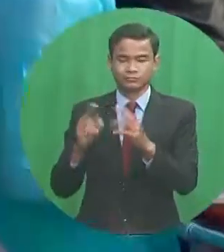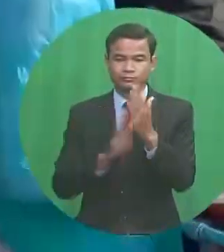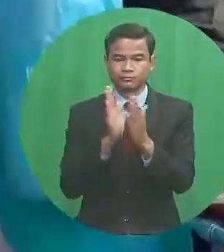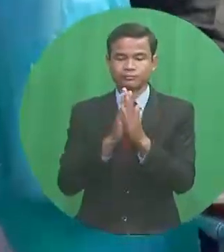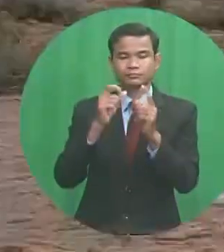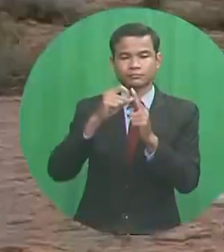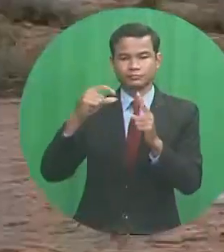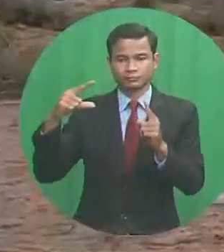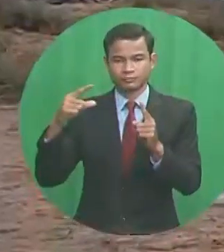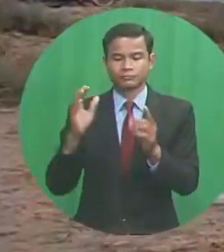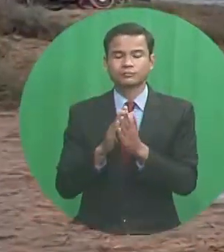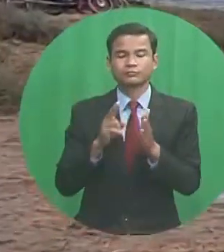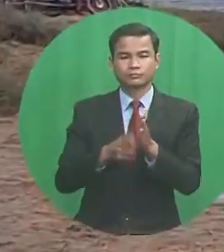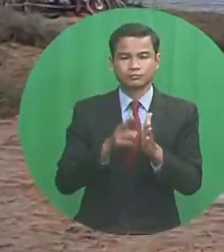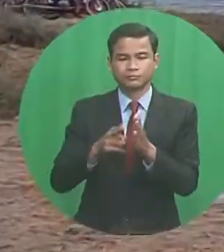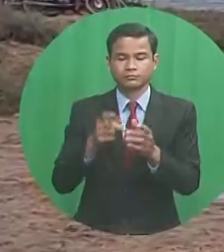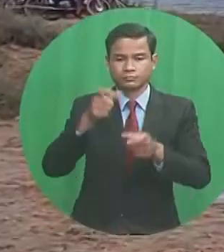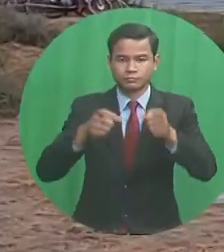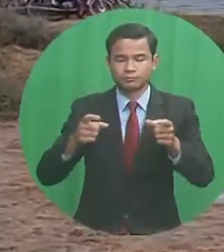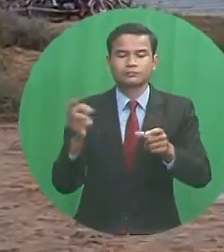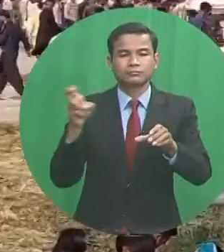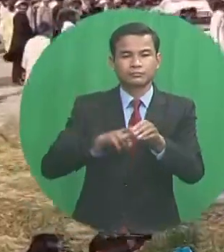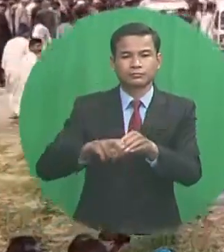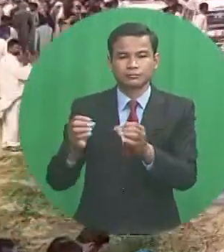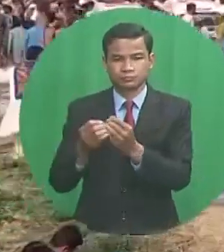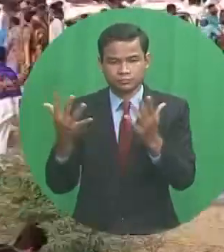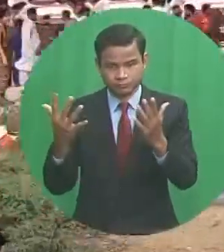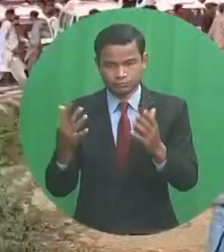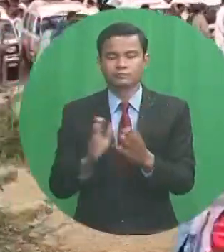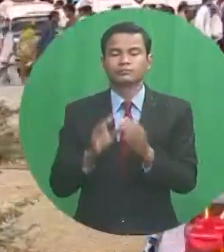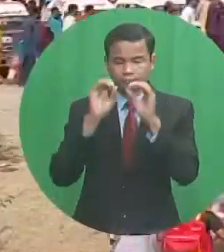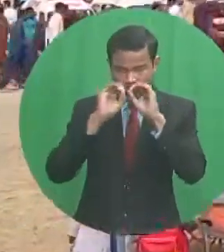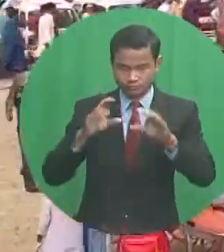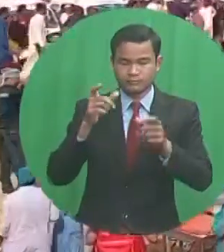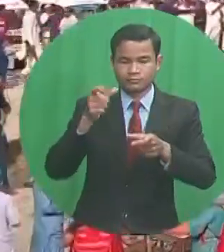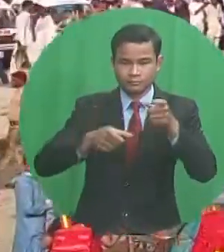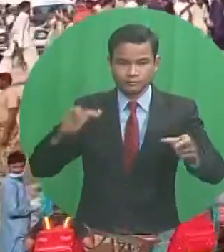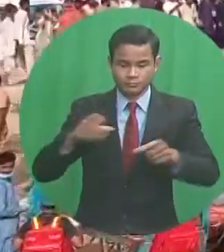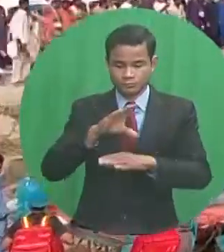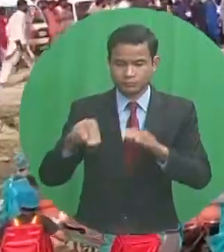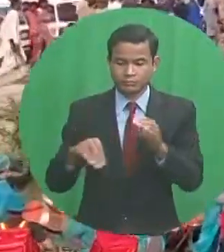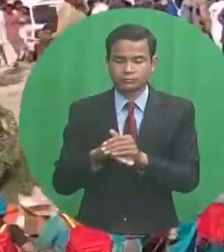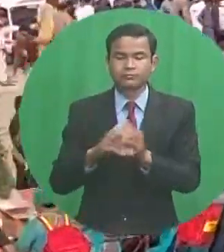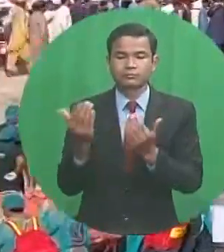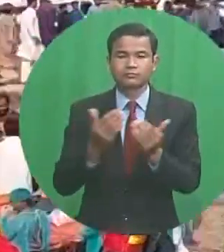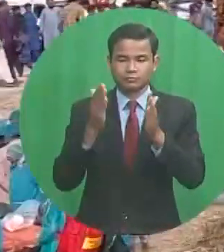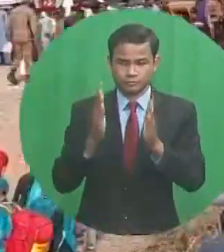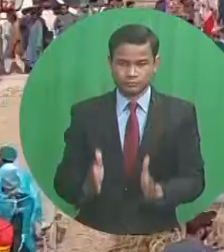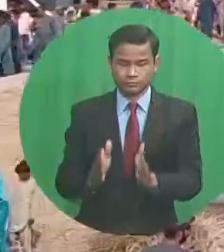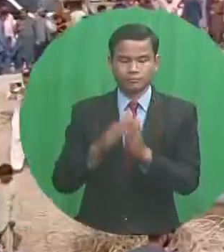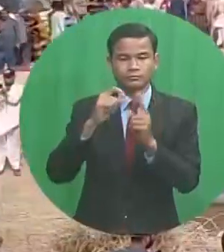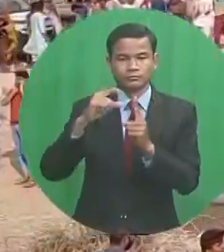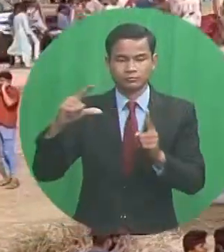ដោយបានបិទគប់អ្នកដំណើរជាច្រើនអ្នកជាប់នៅក្នុងទីនោះថ្លែងទៅកាន់ពលរដ្ឋរងគ្រោះទាំងអស់លោកនាយករដ្ឋមន្ត្រីប៉ាគីស្ថាន